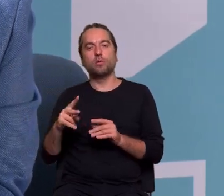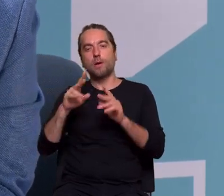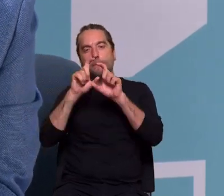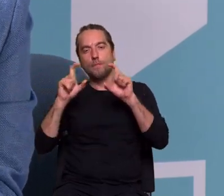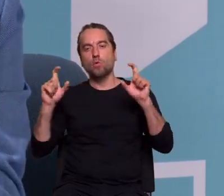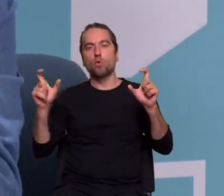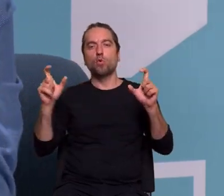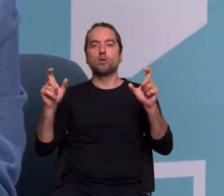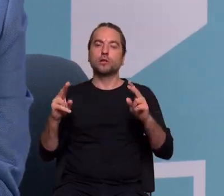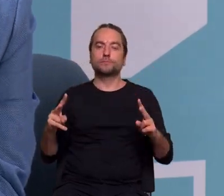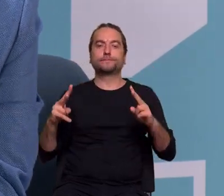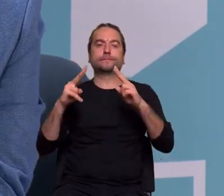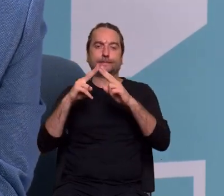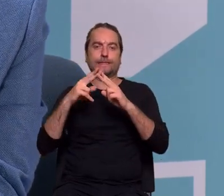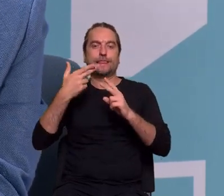dla pruskiej